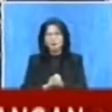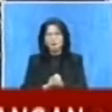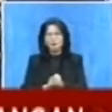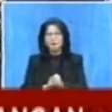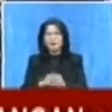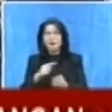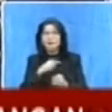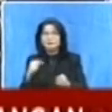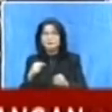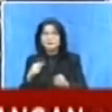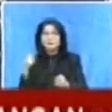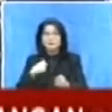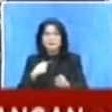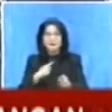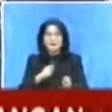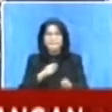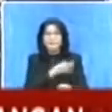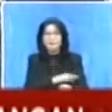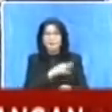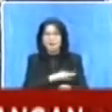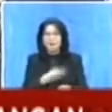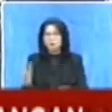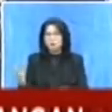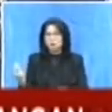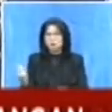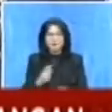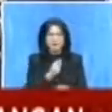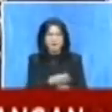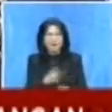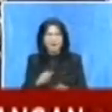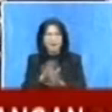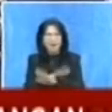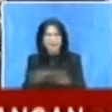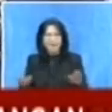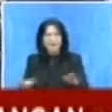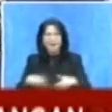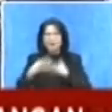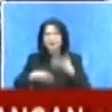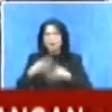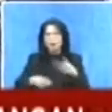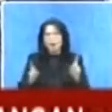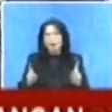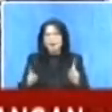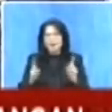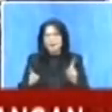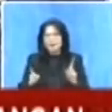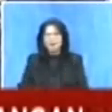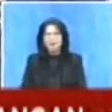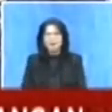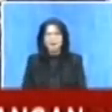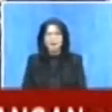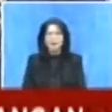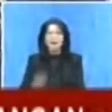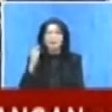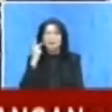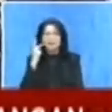dibiayai dengan memanfaatkan sumber-sumber pembiayaan yang aman dan dikelola secara hati-hati dengan menjaga